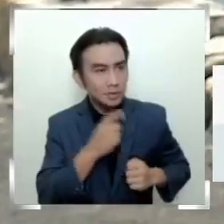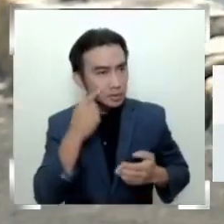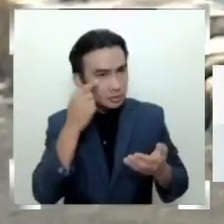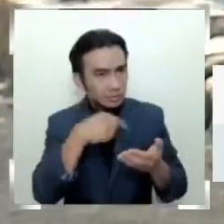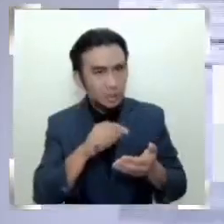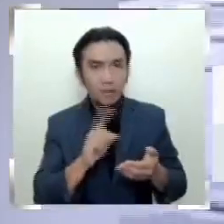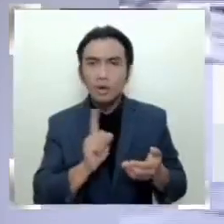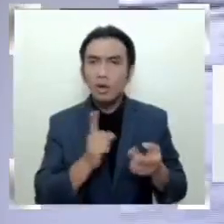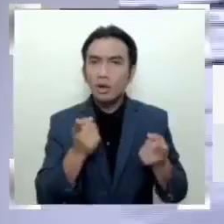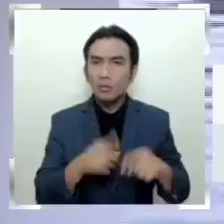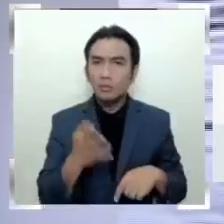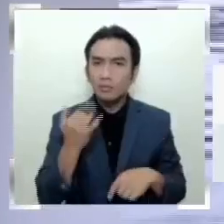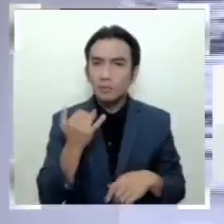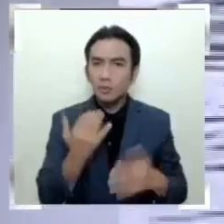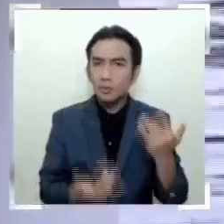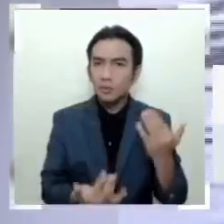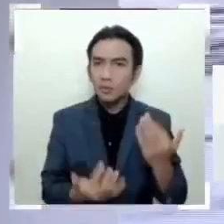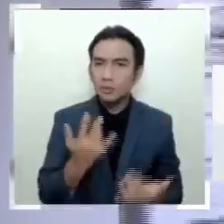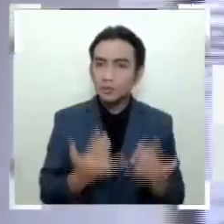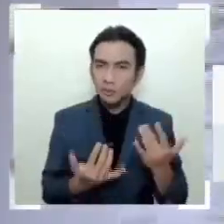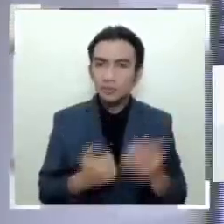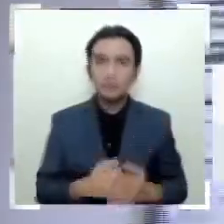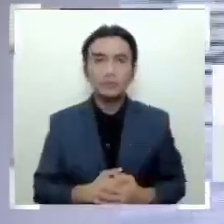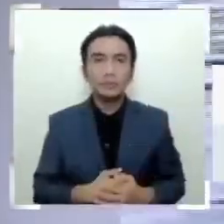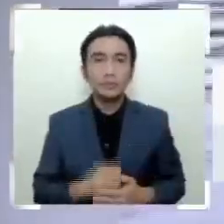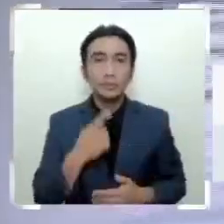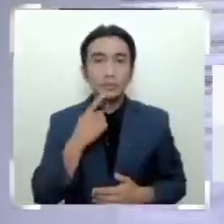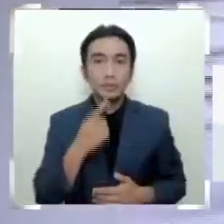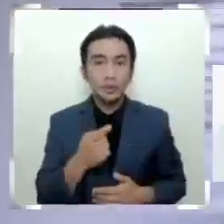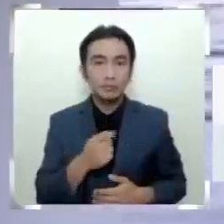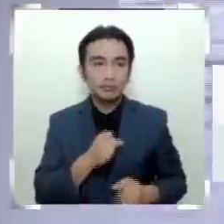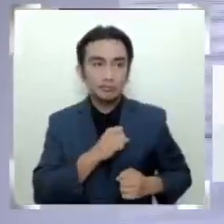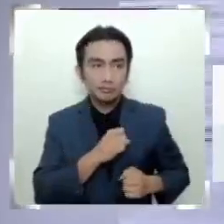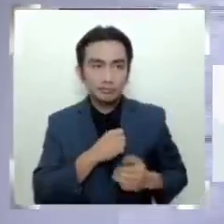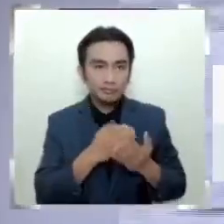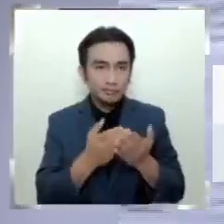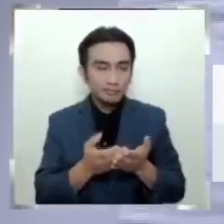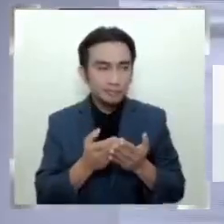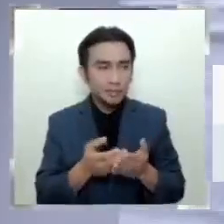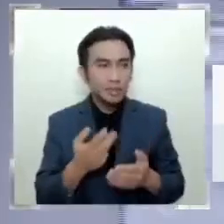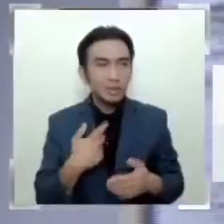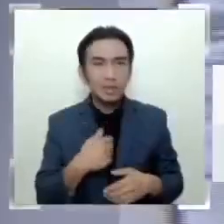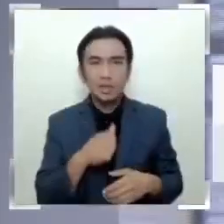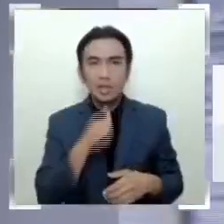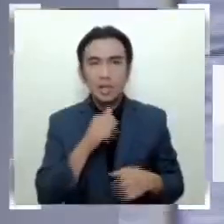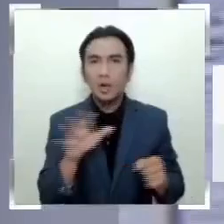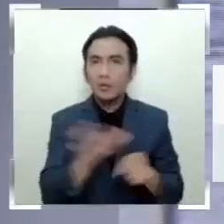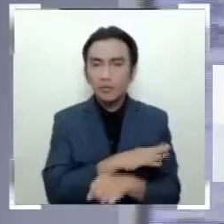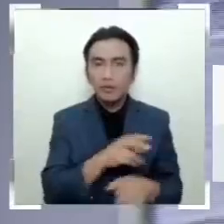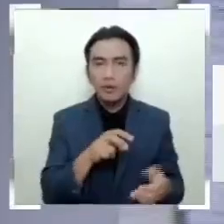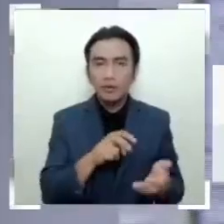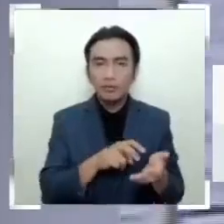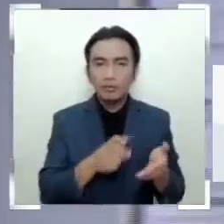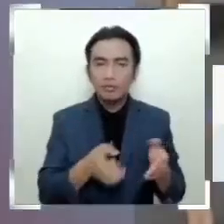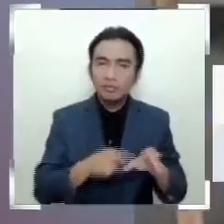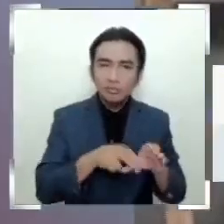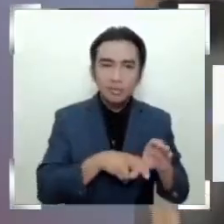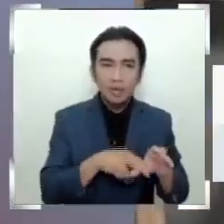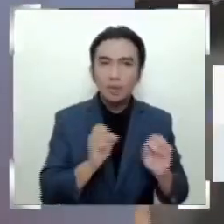barko. Ngayon pa lang, ayon sa Coast Guard, hindi overloaded ang barko at wala raw indikasyon ng pananabutahe o